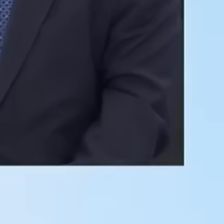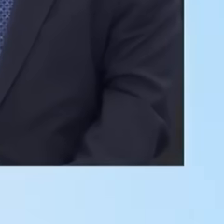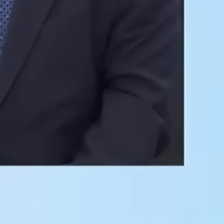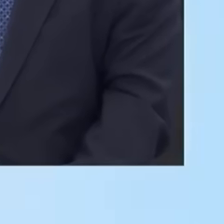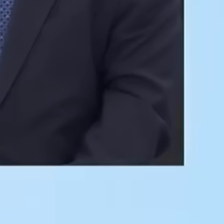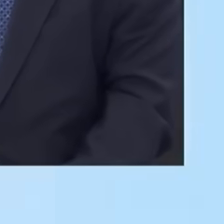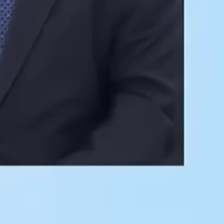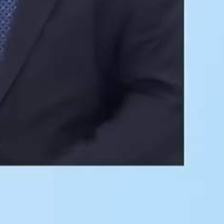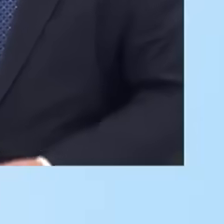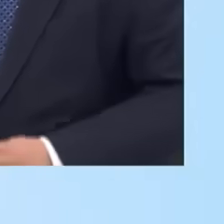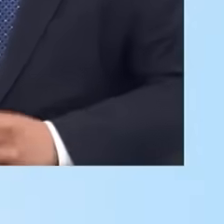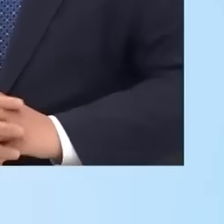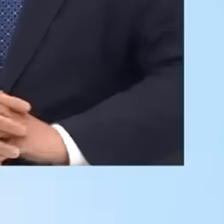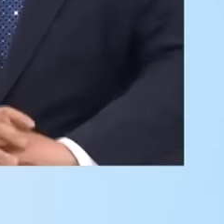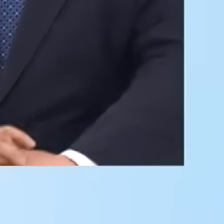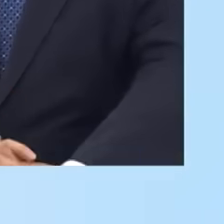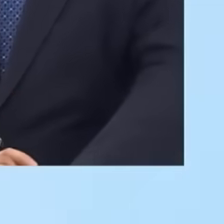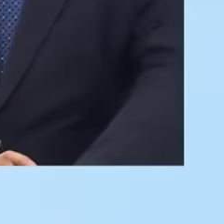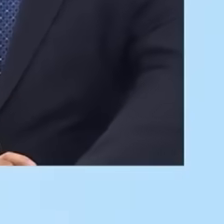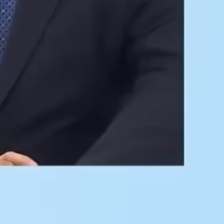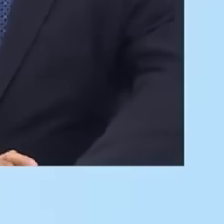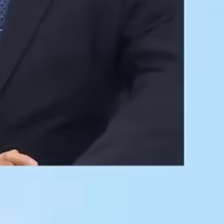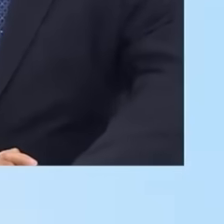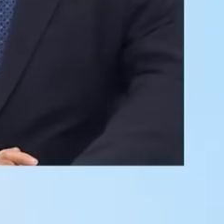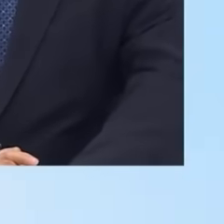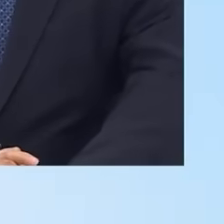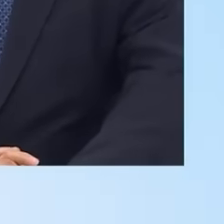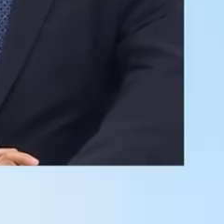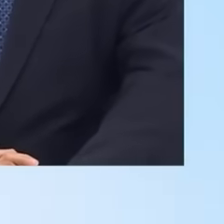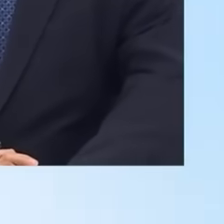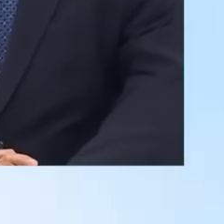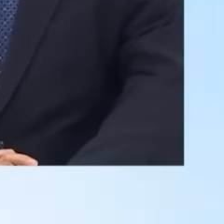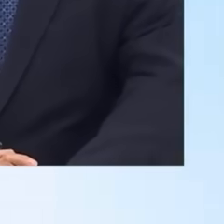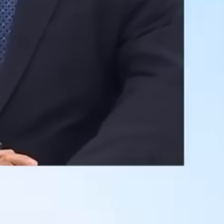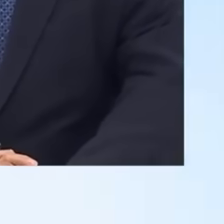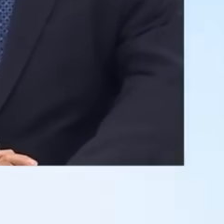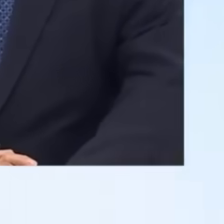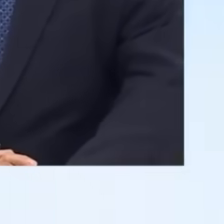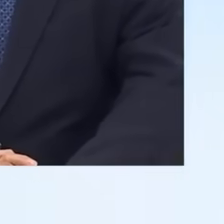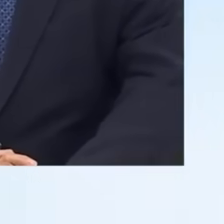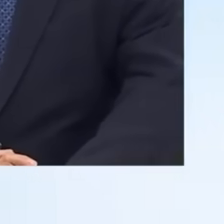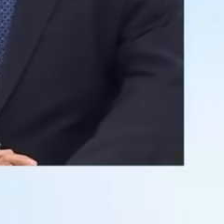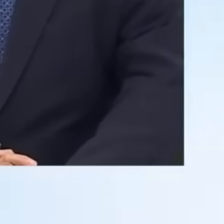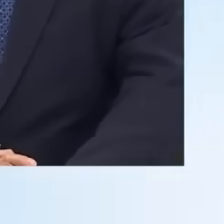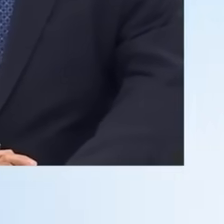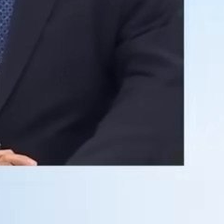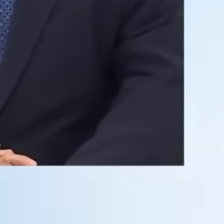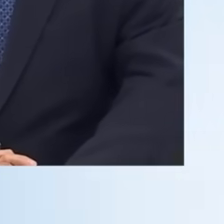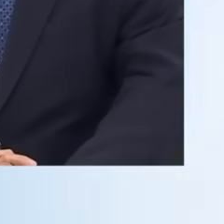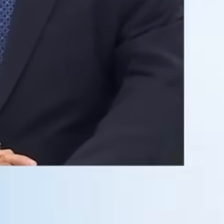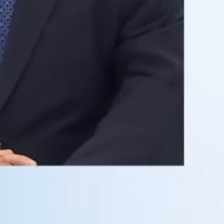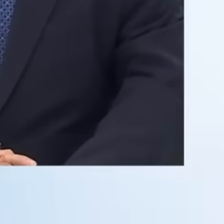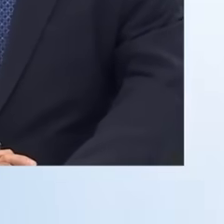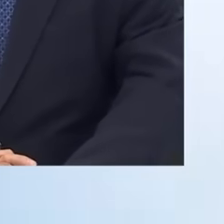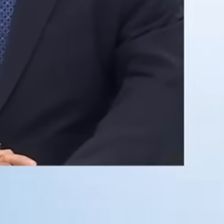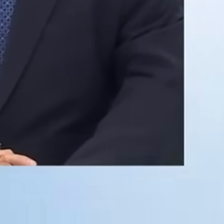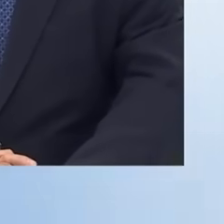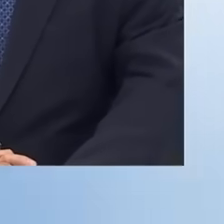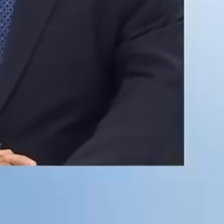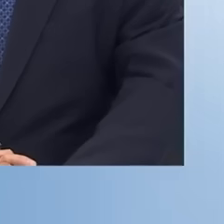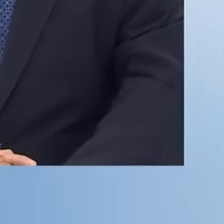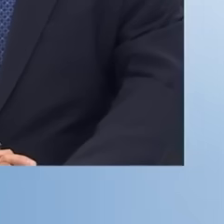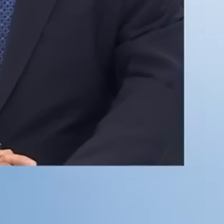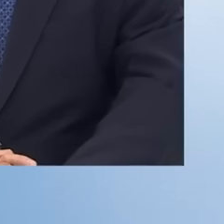대해서 확인해 주는 문제가 생기니까 그 부분에 대해서 답변하는 것도 적절치 않다고 생각합니다. 아니 뭐 내용 구체적인 내용에 대해서 밝힐 수 없다 하더라도 뭐